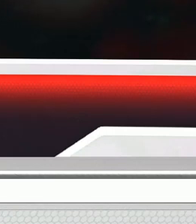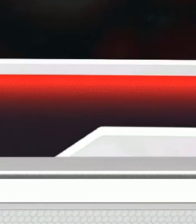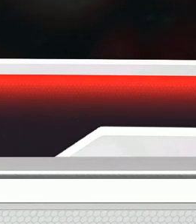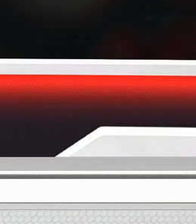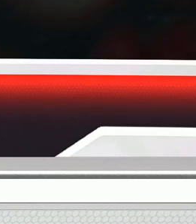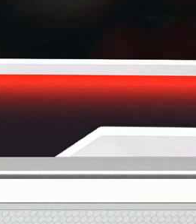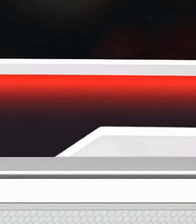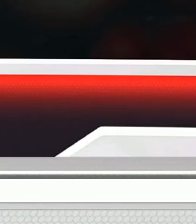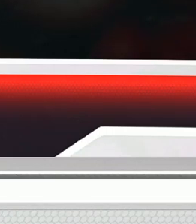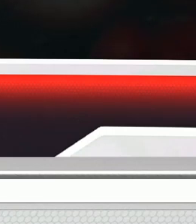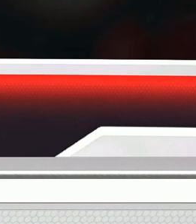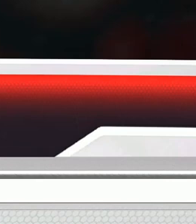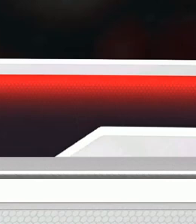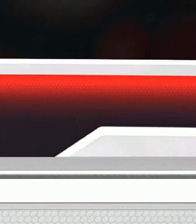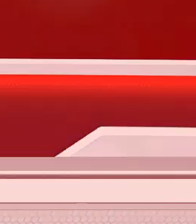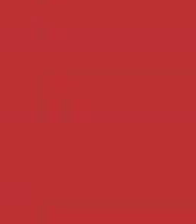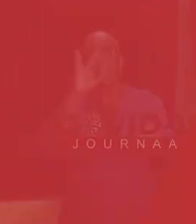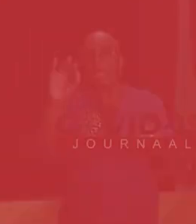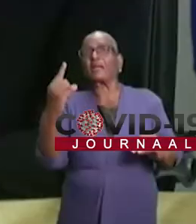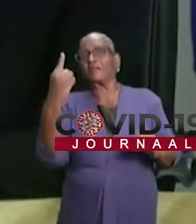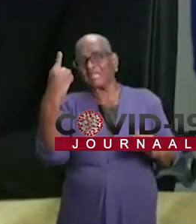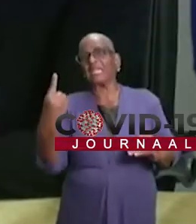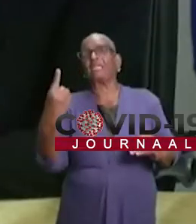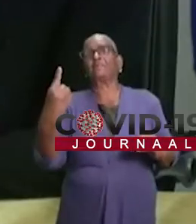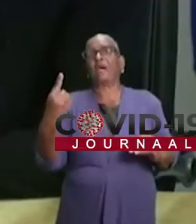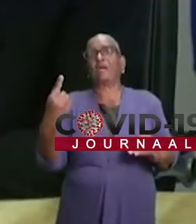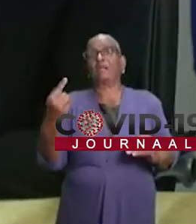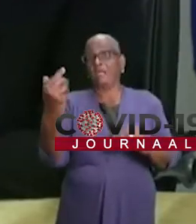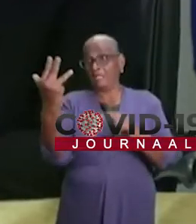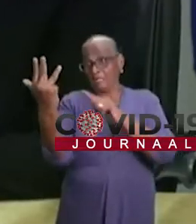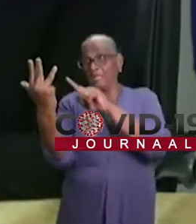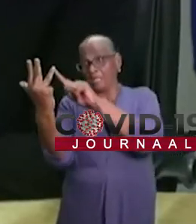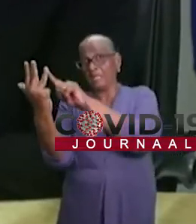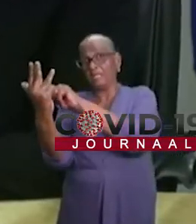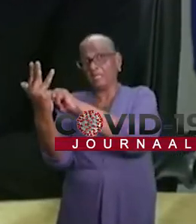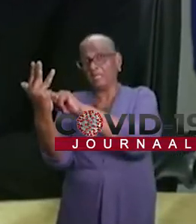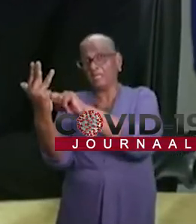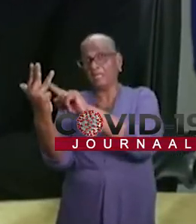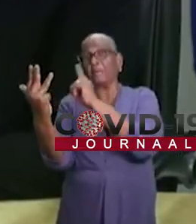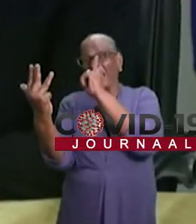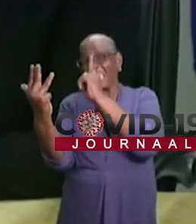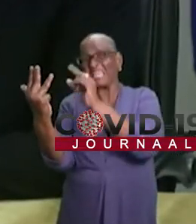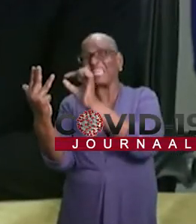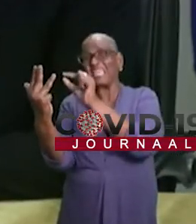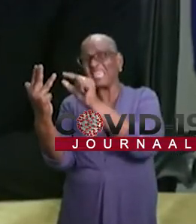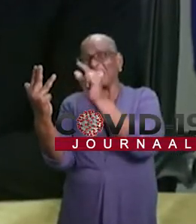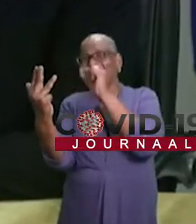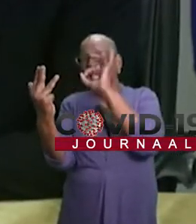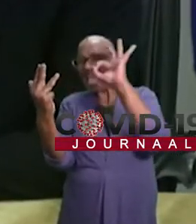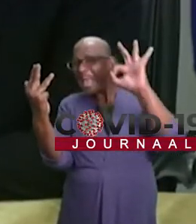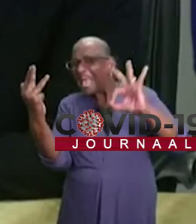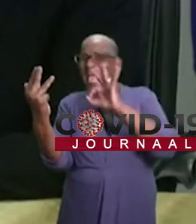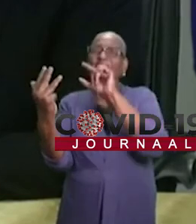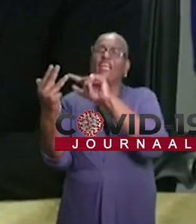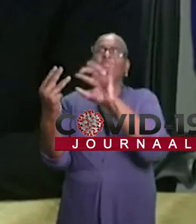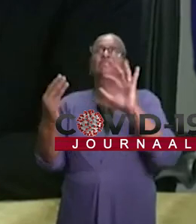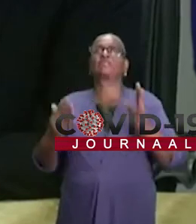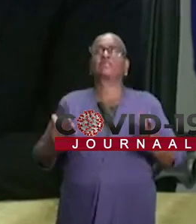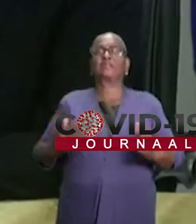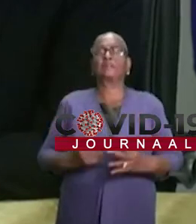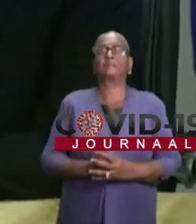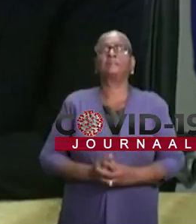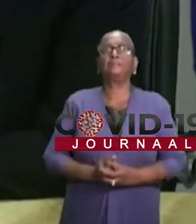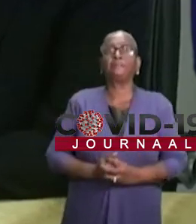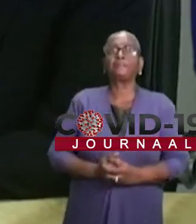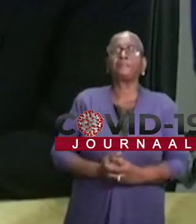konafesi na de differenti san di granlanti et du fumekisma chisi info. Fumekisma kisa juiste